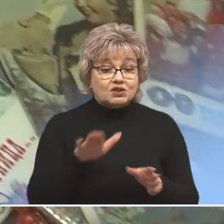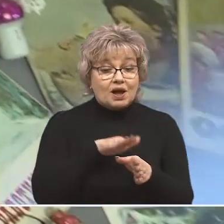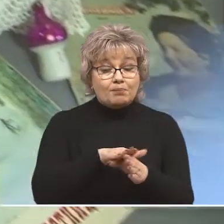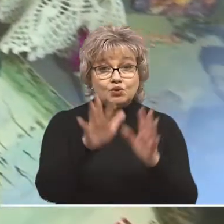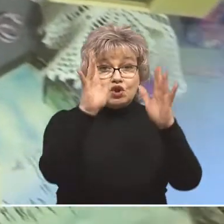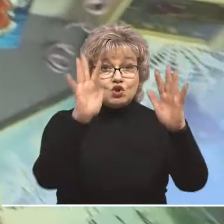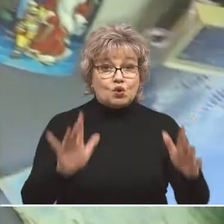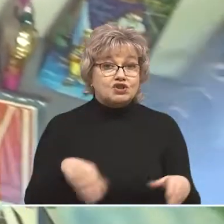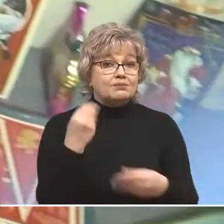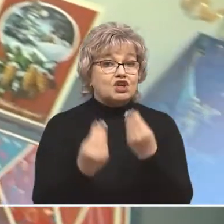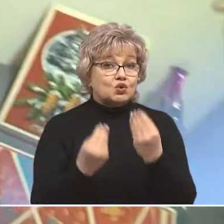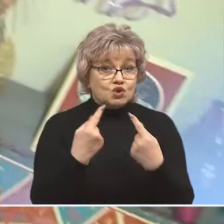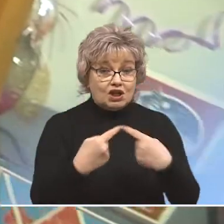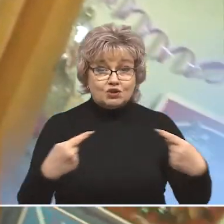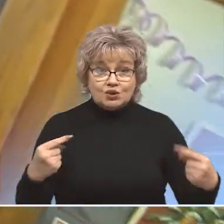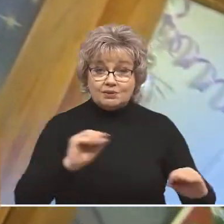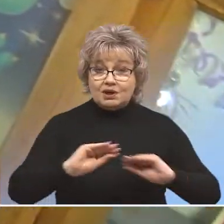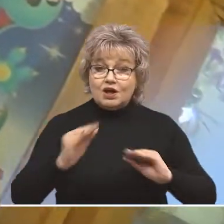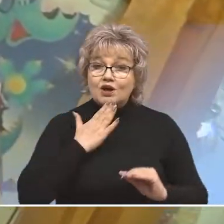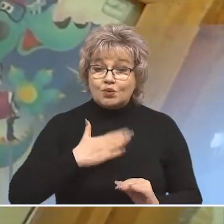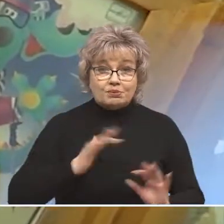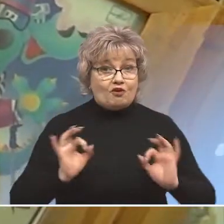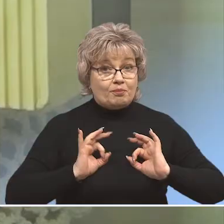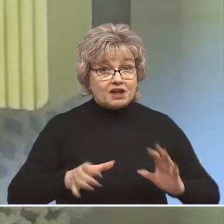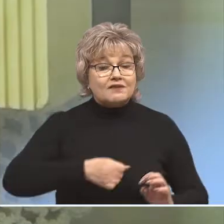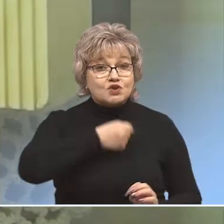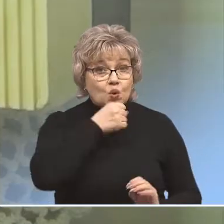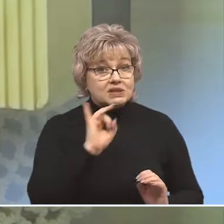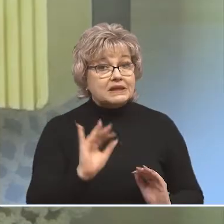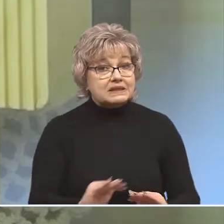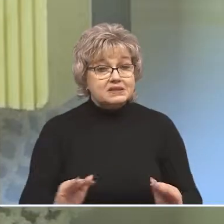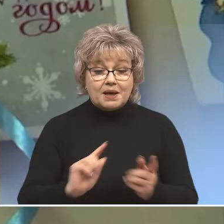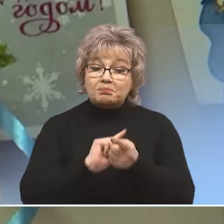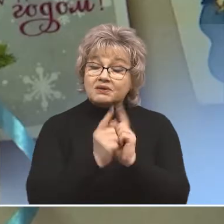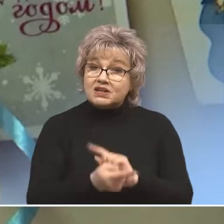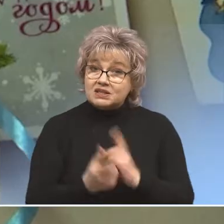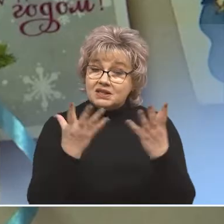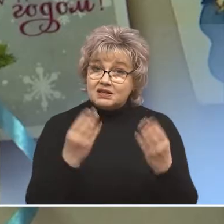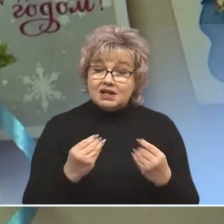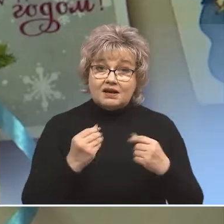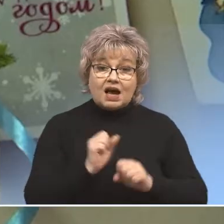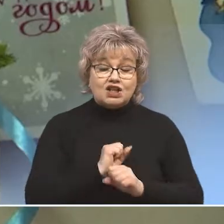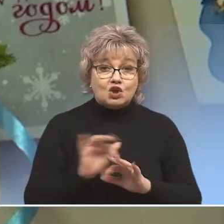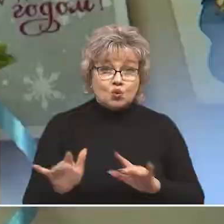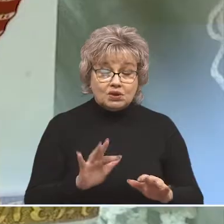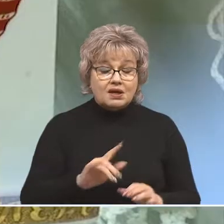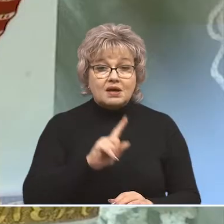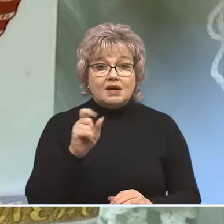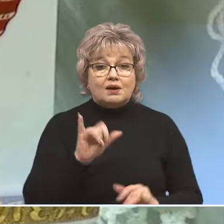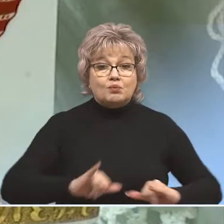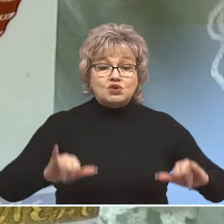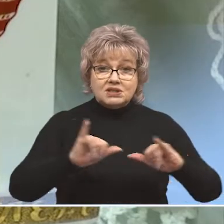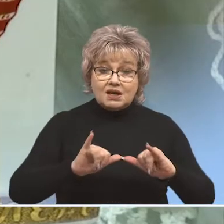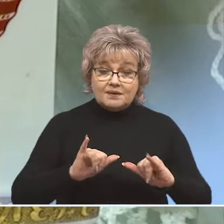пространство, наполненное елочными игрушками и другими атрибутами любимого праздника взрослых и детей, превратился на дни новогодних каникул зал